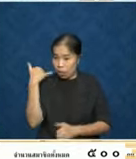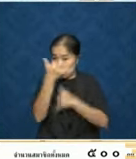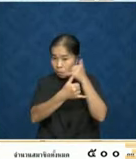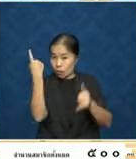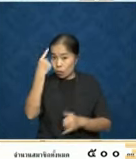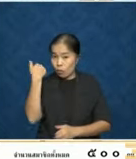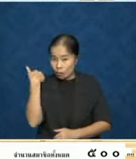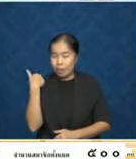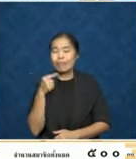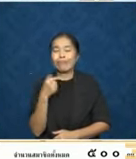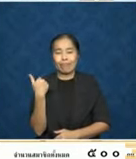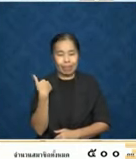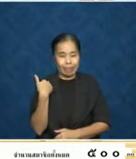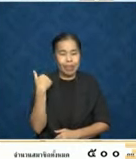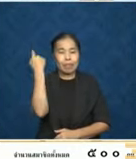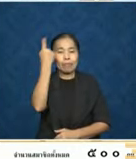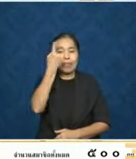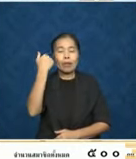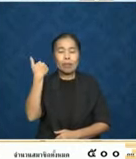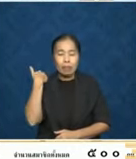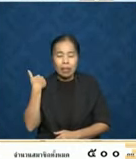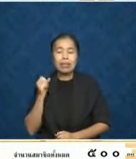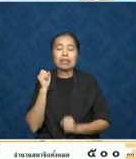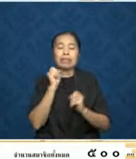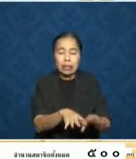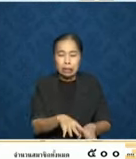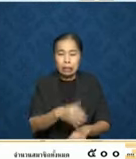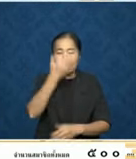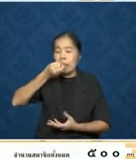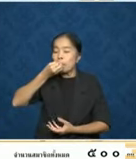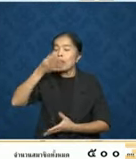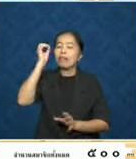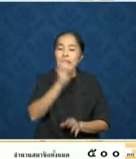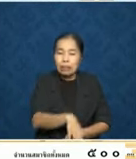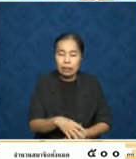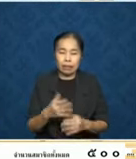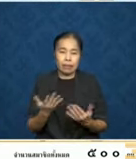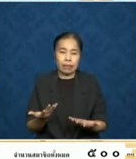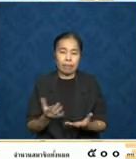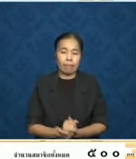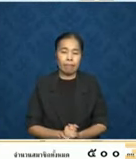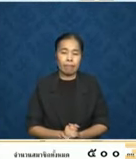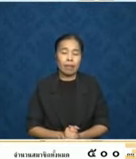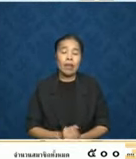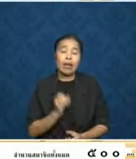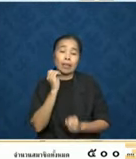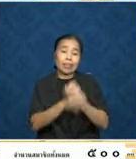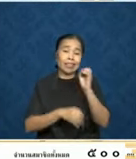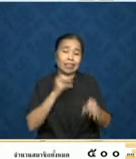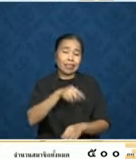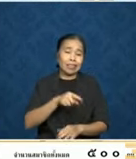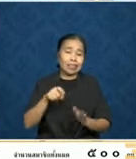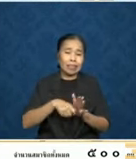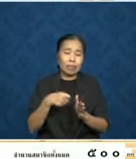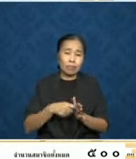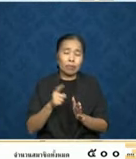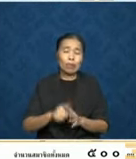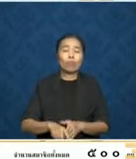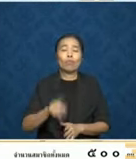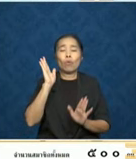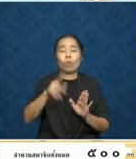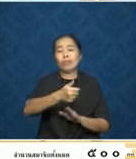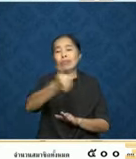วนหนึ่งที่การไปเพิ่มขยะในพื้นที่ก็ได้ปริมาณขยะที่เพิ่มขึ้นเกิดจากภายนอกเป็นส่วน